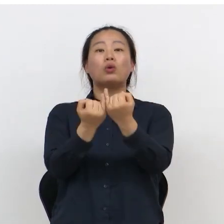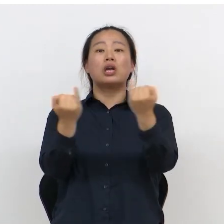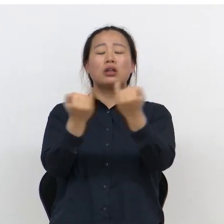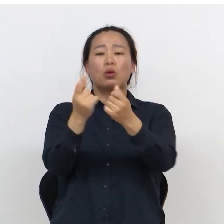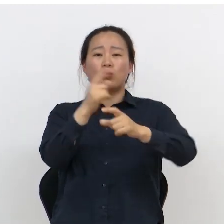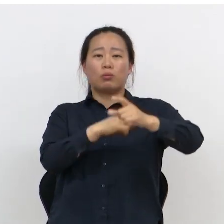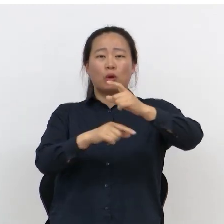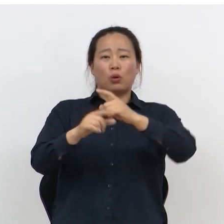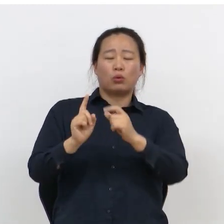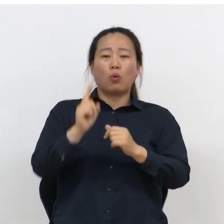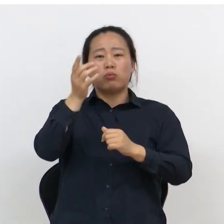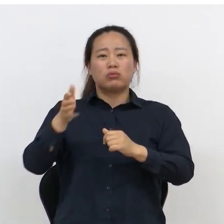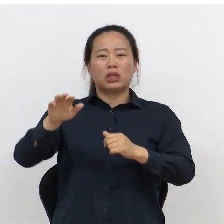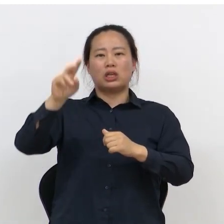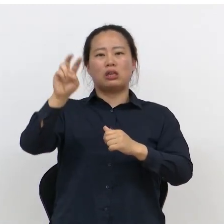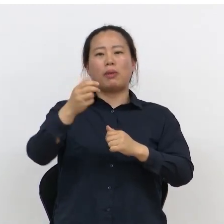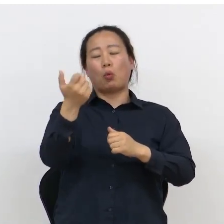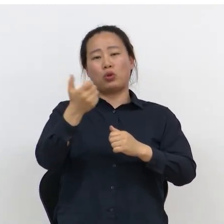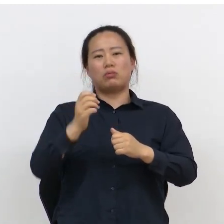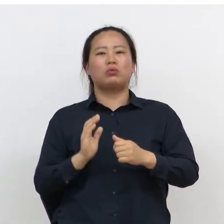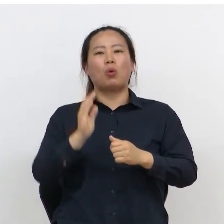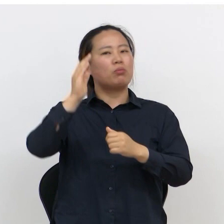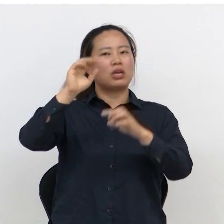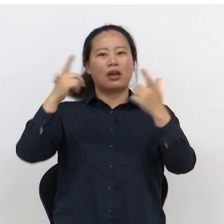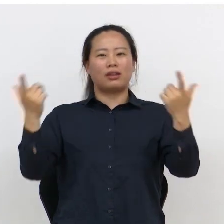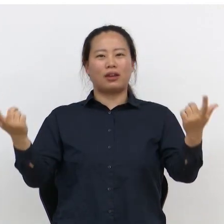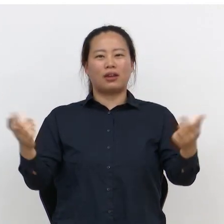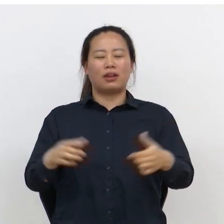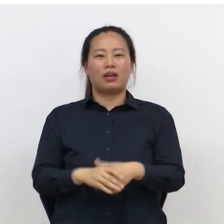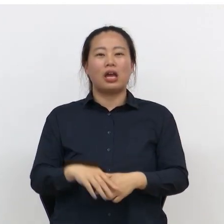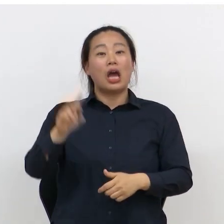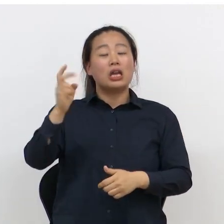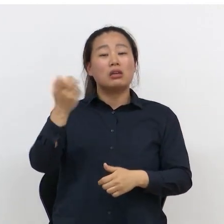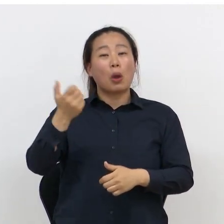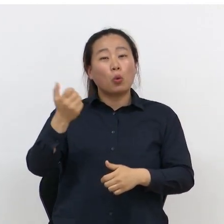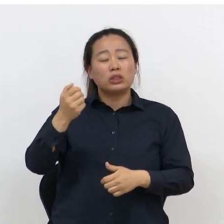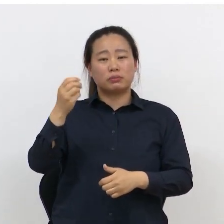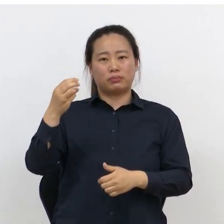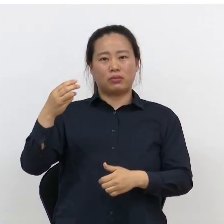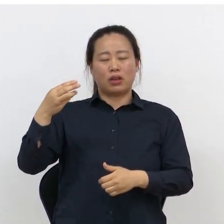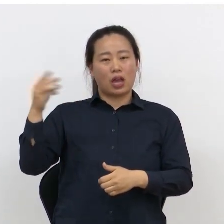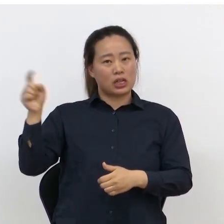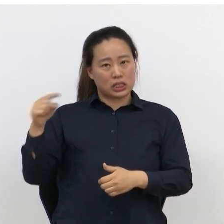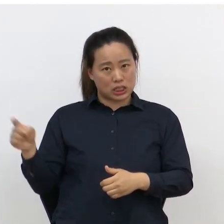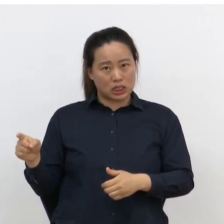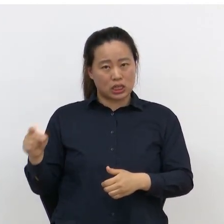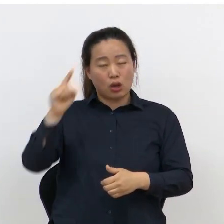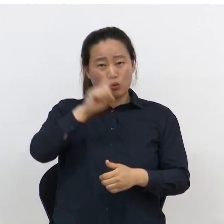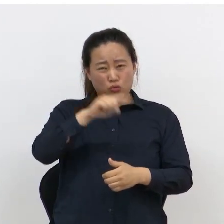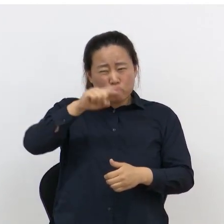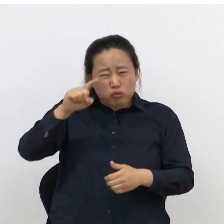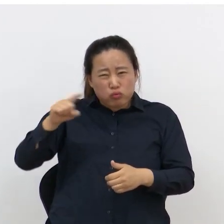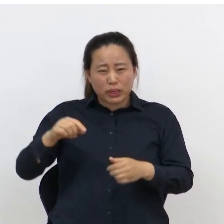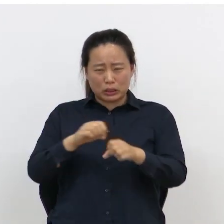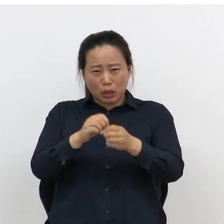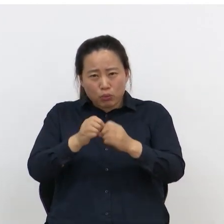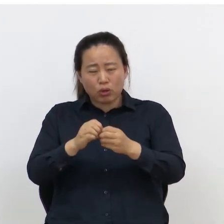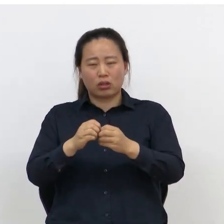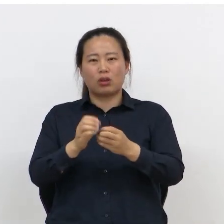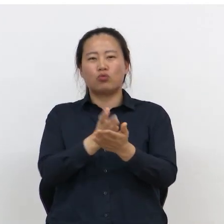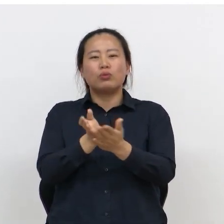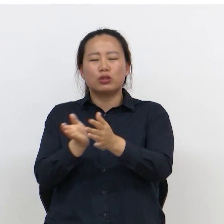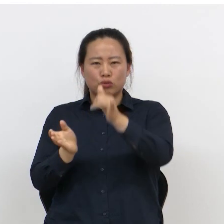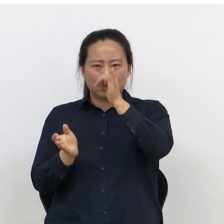높으니까 250을 넘지 않습니다. 그래서 250Hz 이하의 주파수를 세밀하게 다 구분할 수 있으면